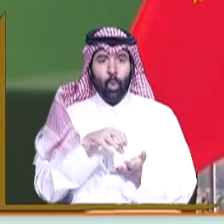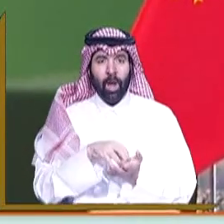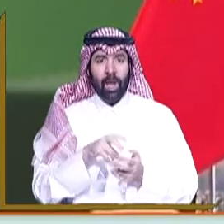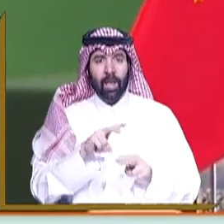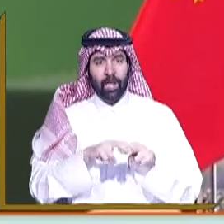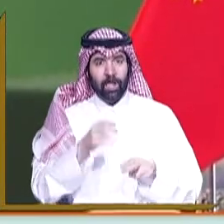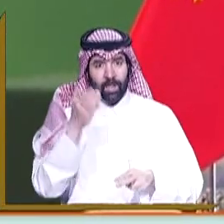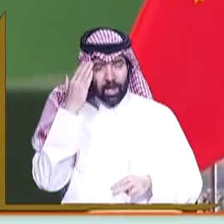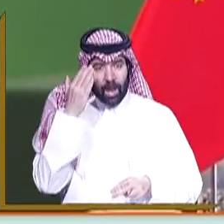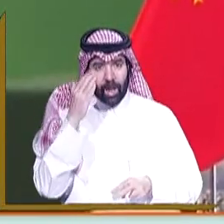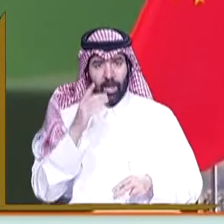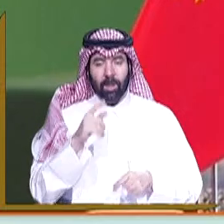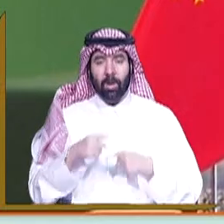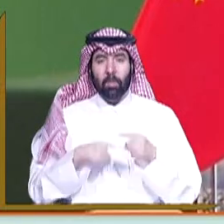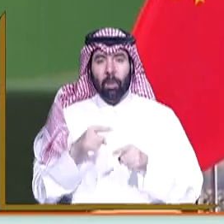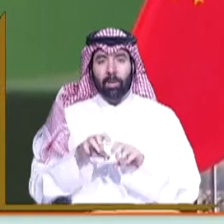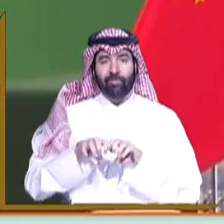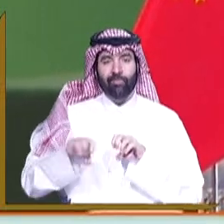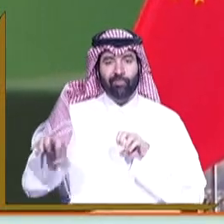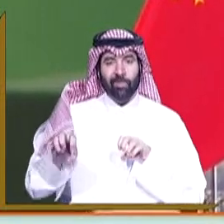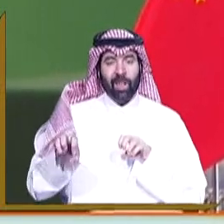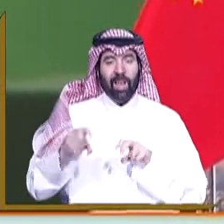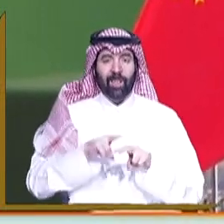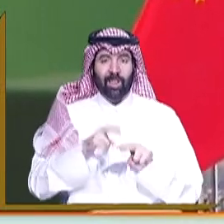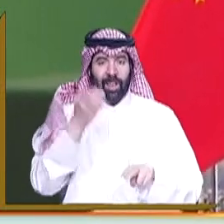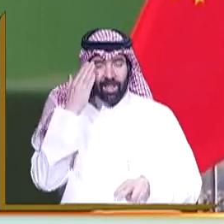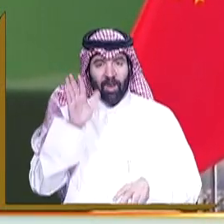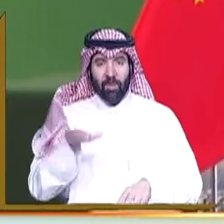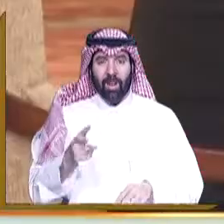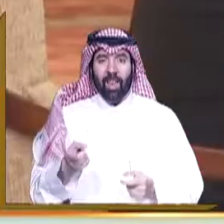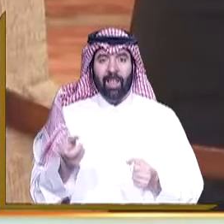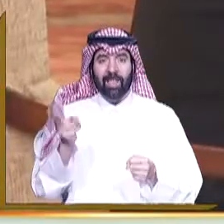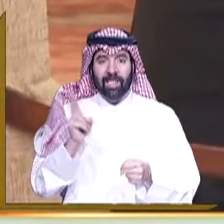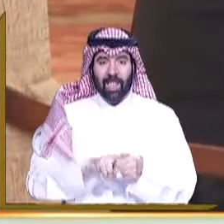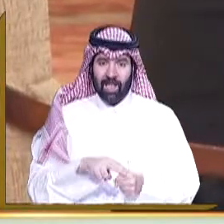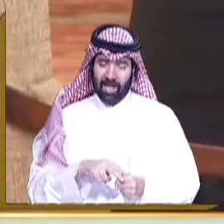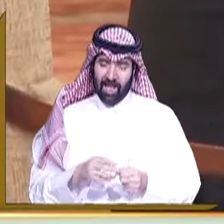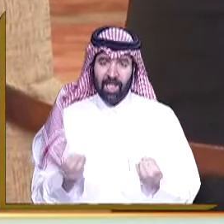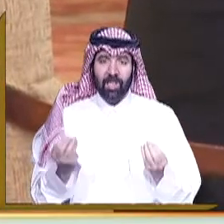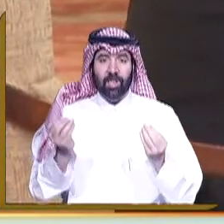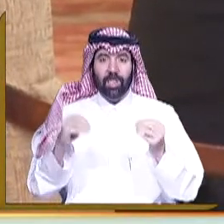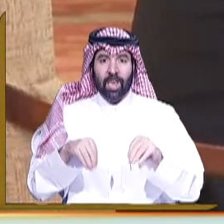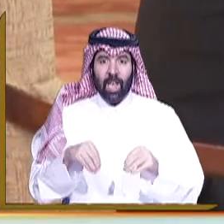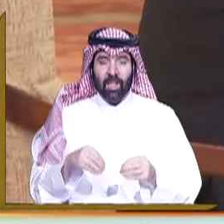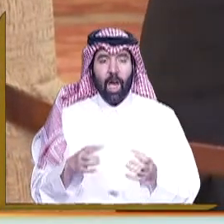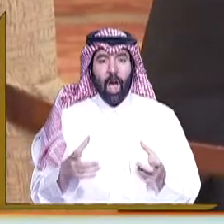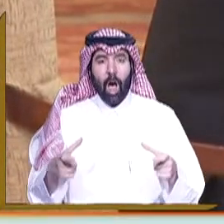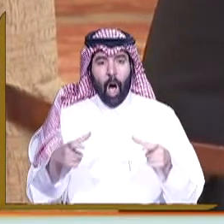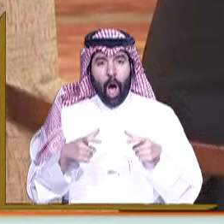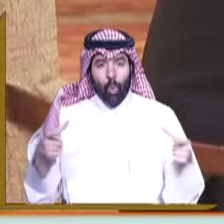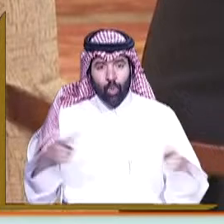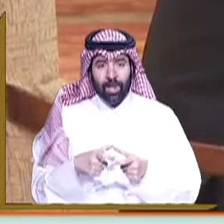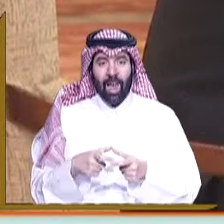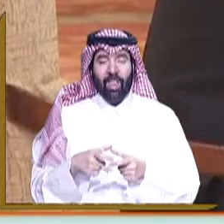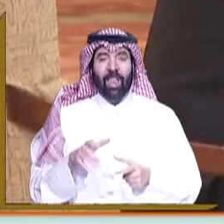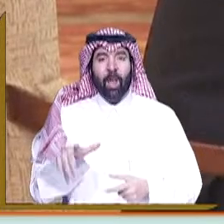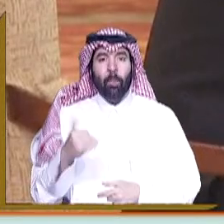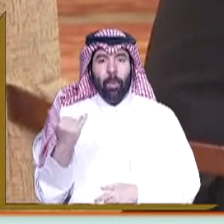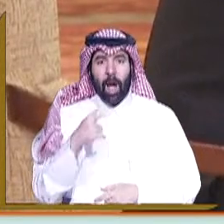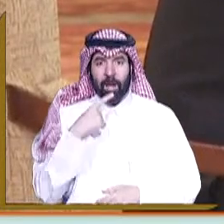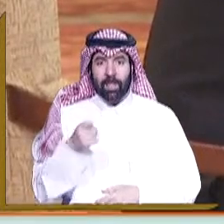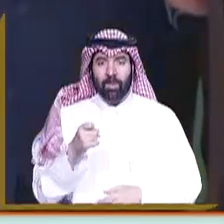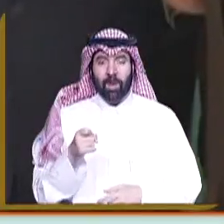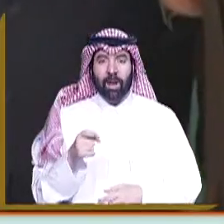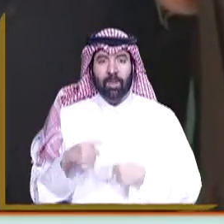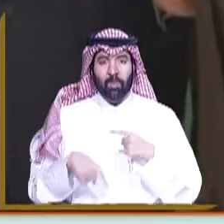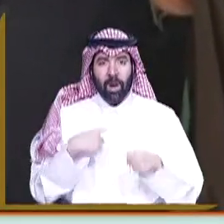معزولة دائما، وإن كان عزلها الآن أصبح أوسع وهي تعيش